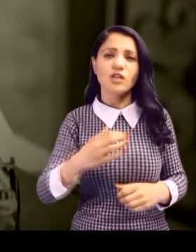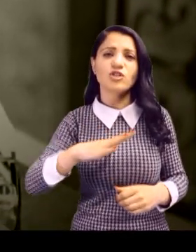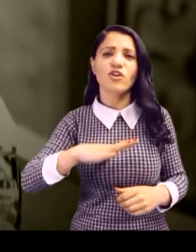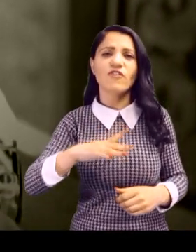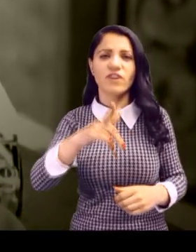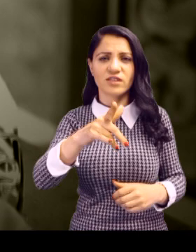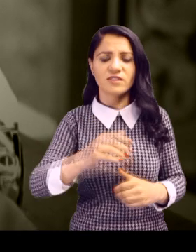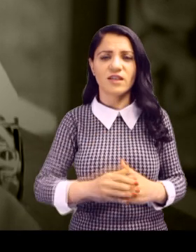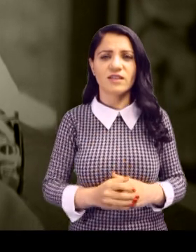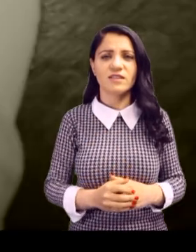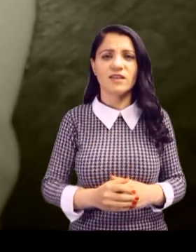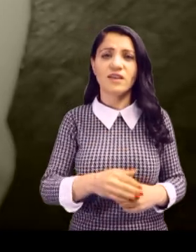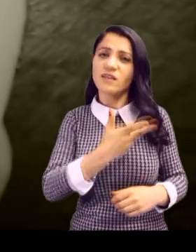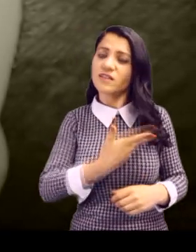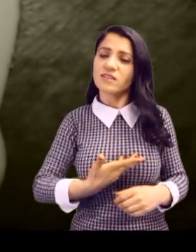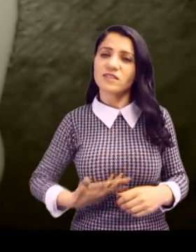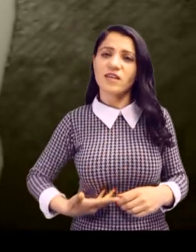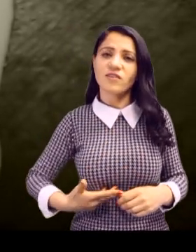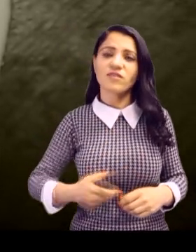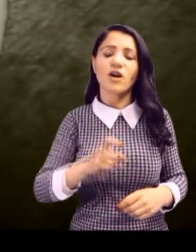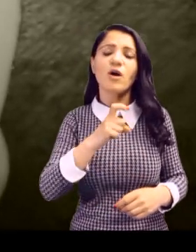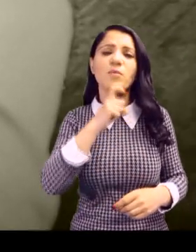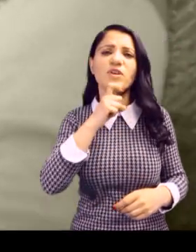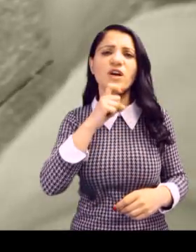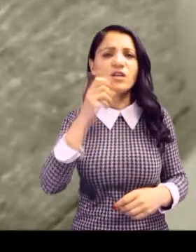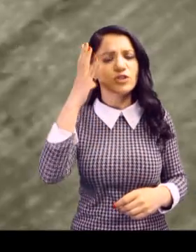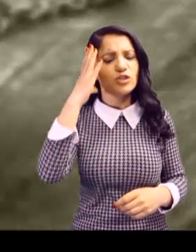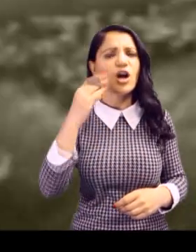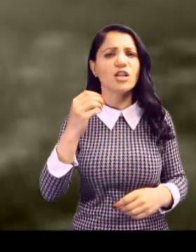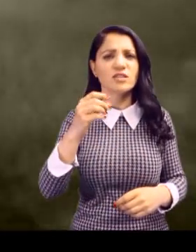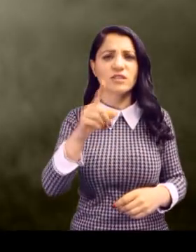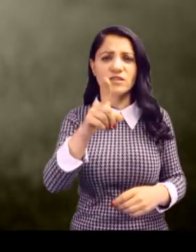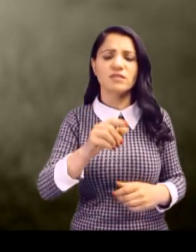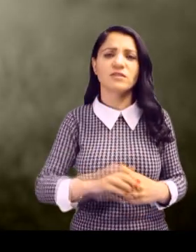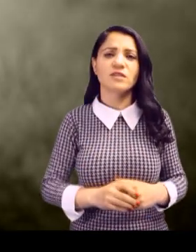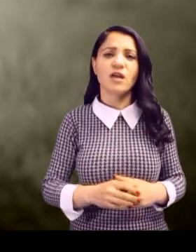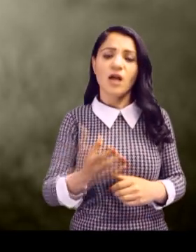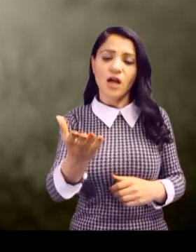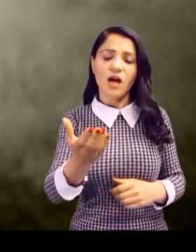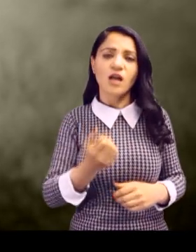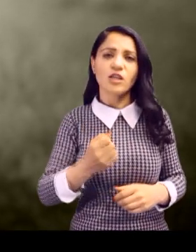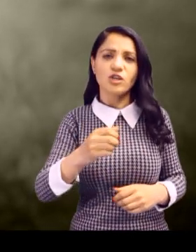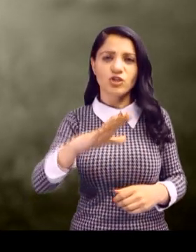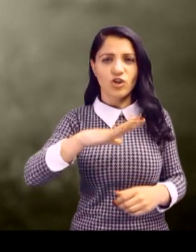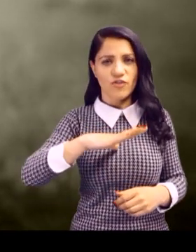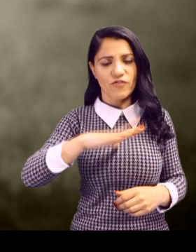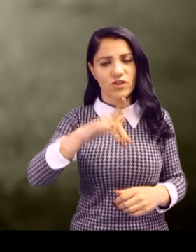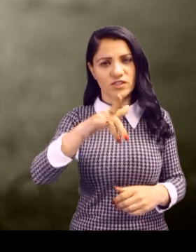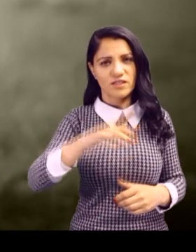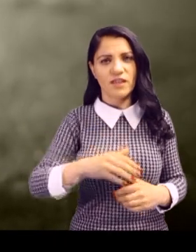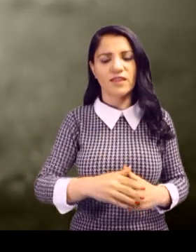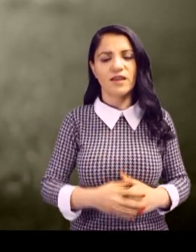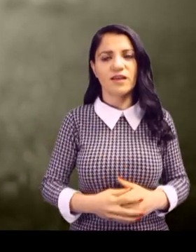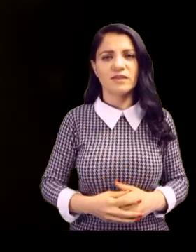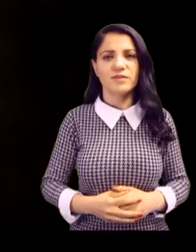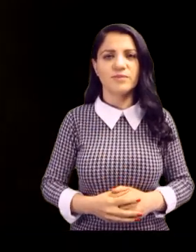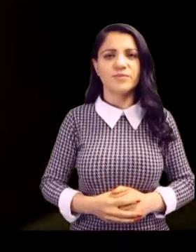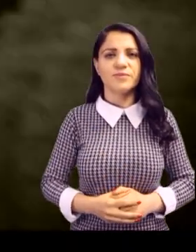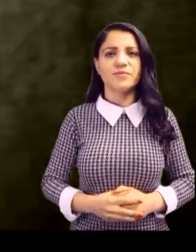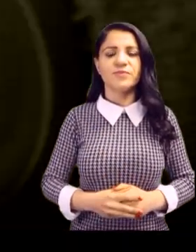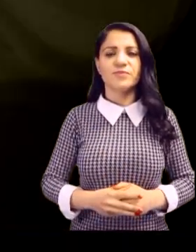var sende. Sevdamı yanlış tarttın, alacağım var sende.